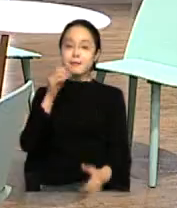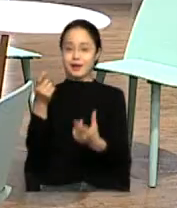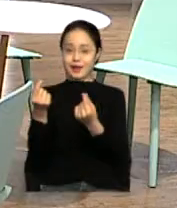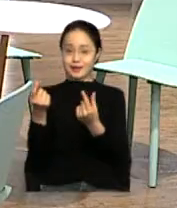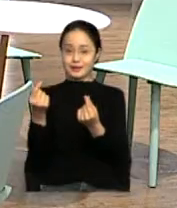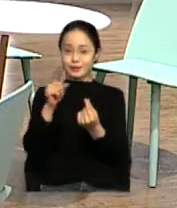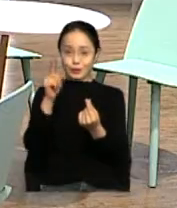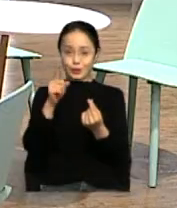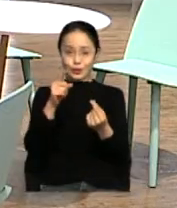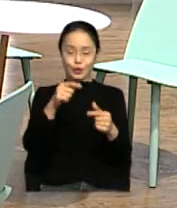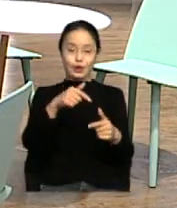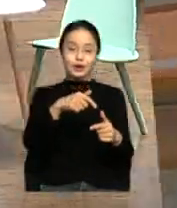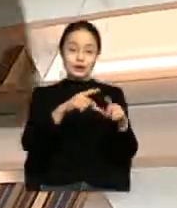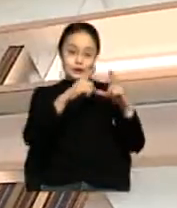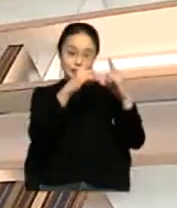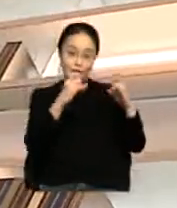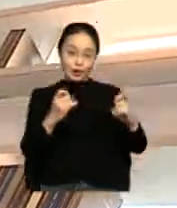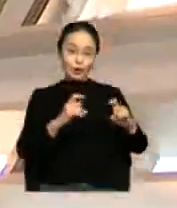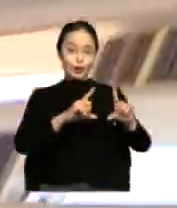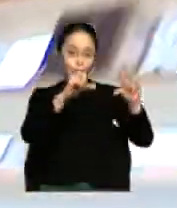1층 책마루가 개관했습니다.